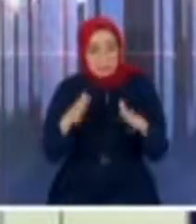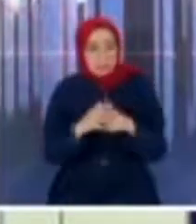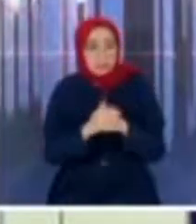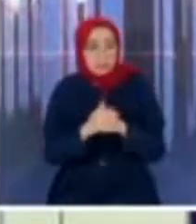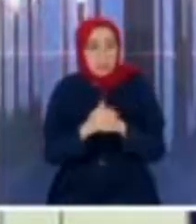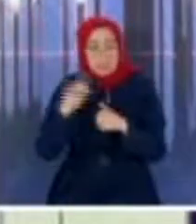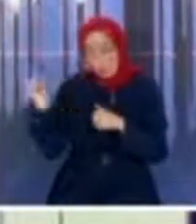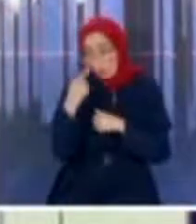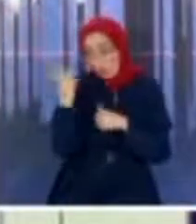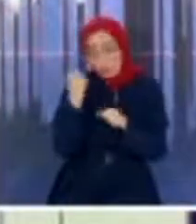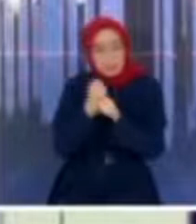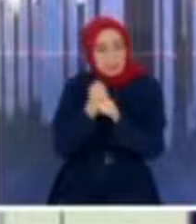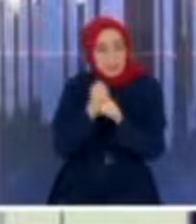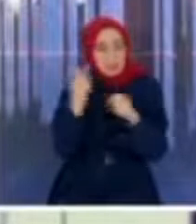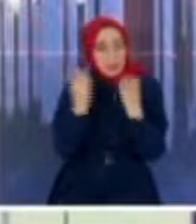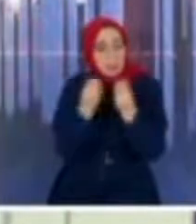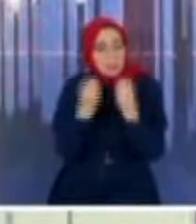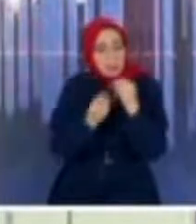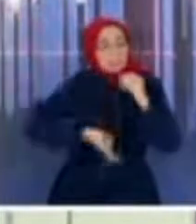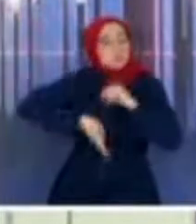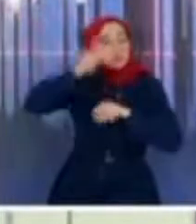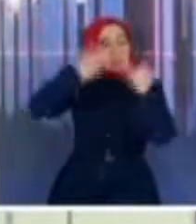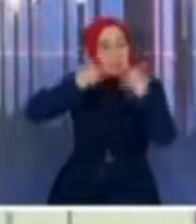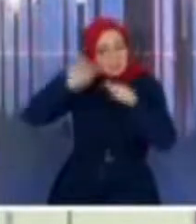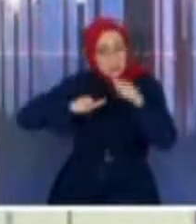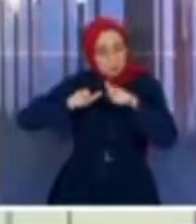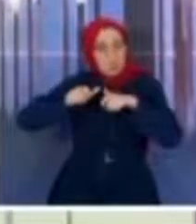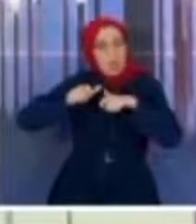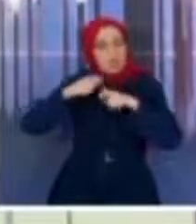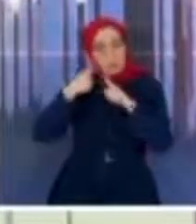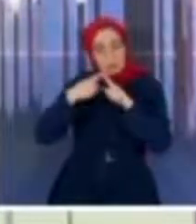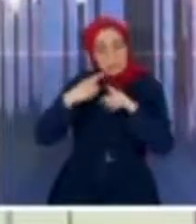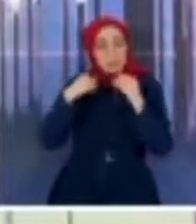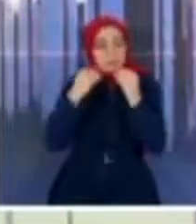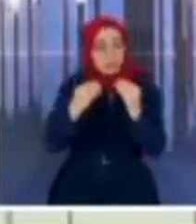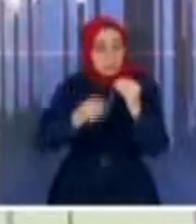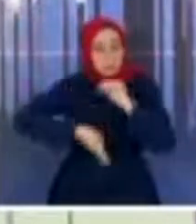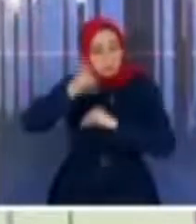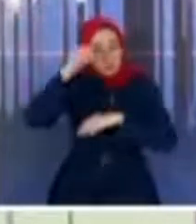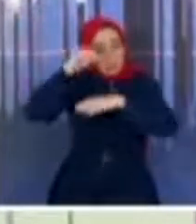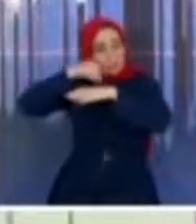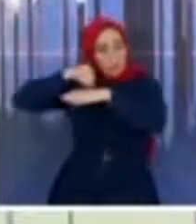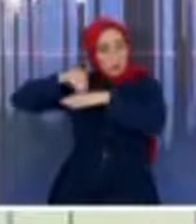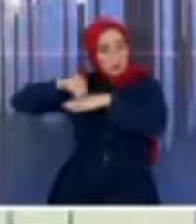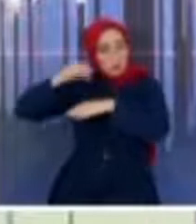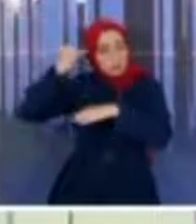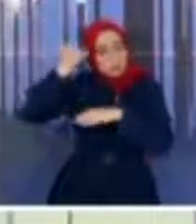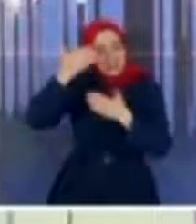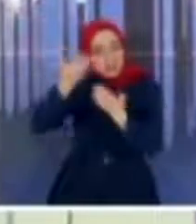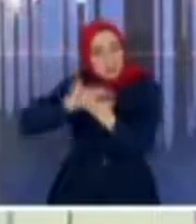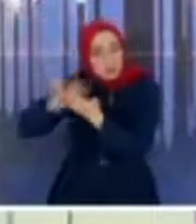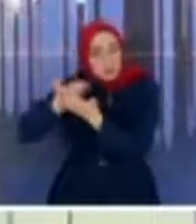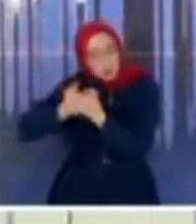الكل لتونس الكل باش حاول يمس اكثر عدد ممكن من الناس باش ناخذوا بالاعتبار النصائح والاقتراحات